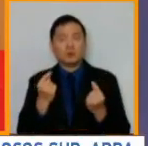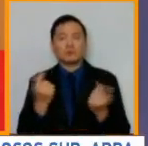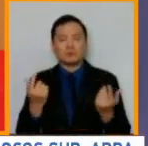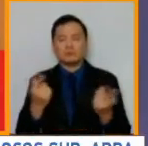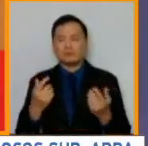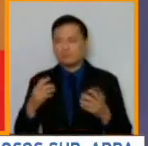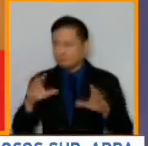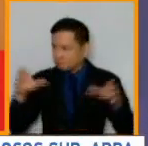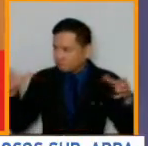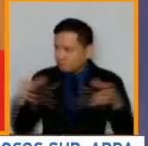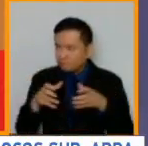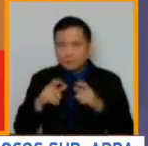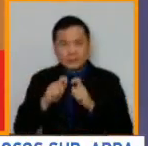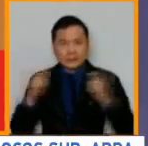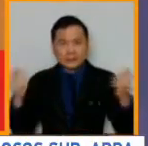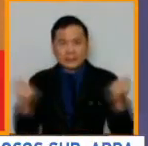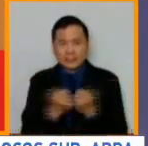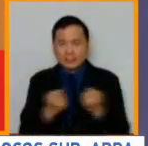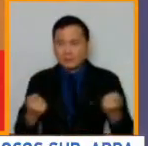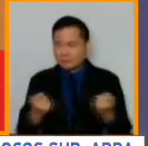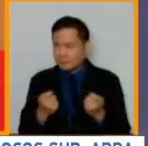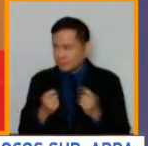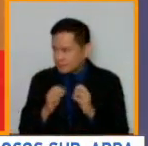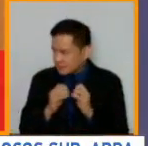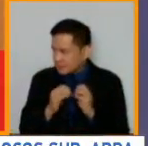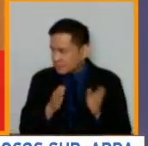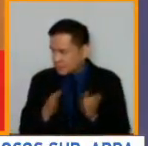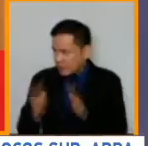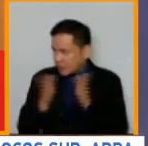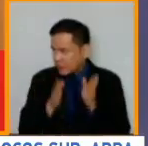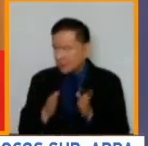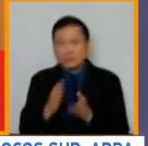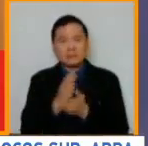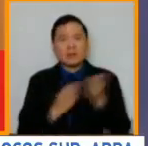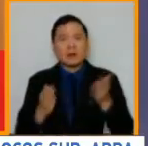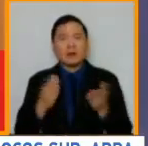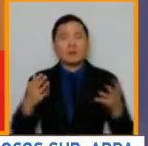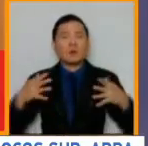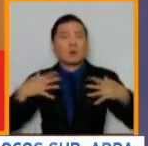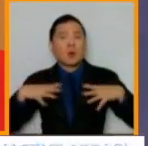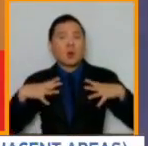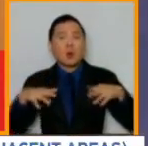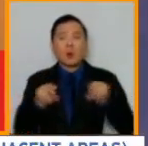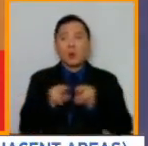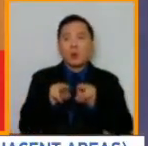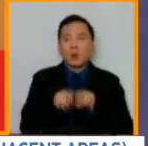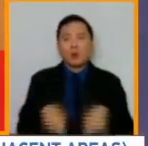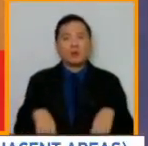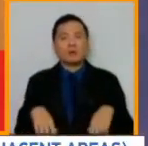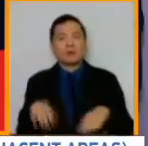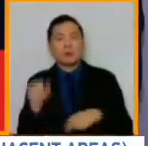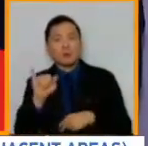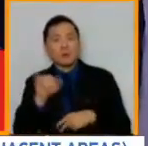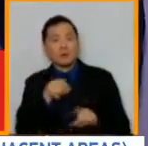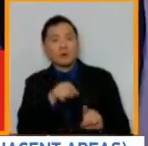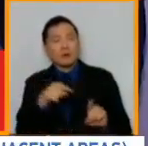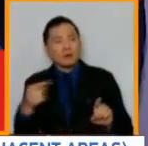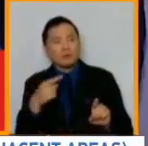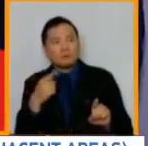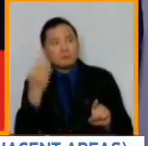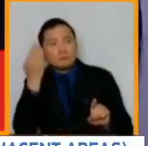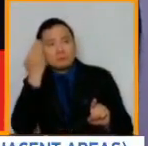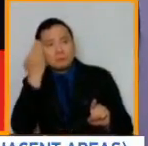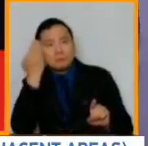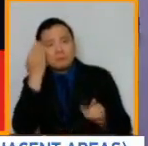yung isang pulis ko, nag-civilian, nagpanggap na siya yung magpapagawa ng vaccination card.